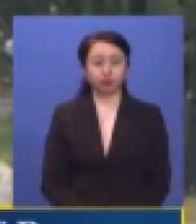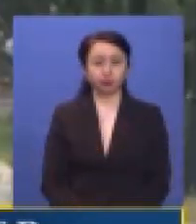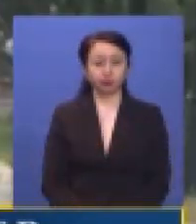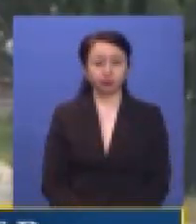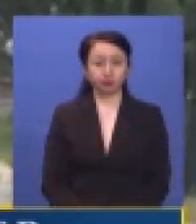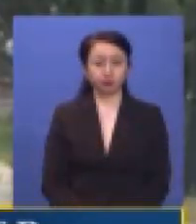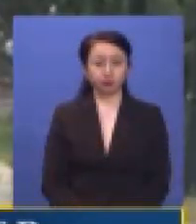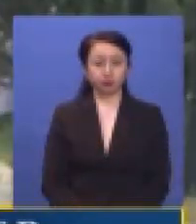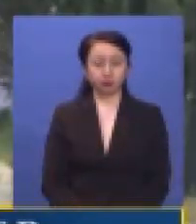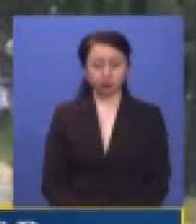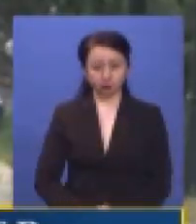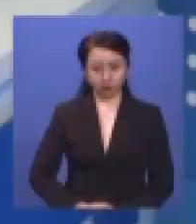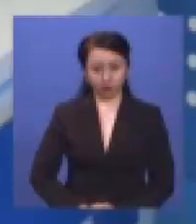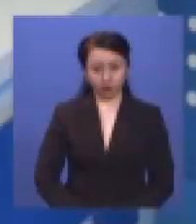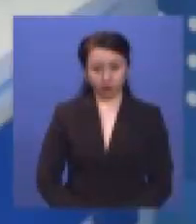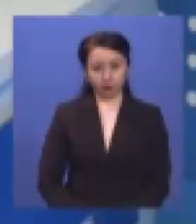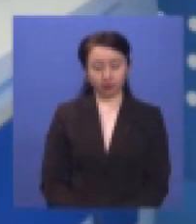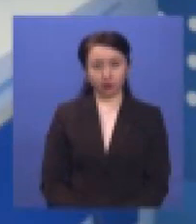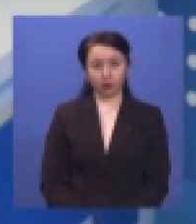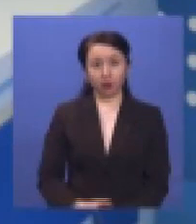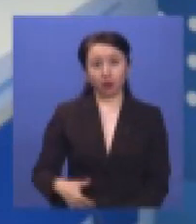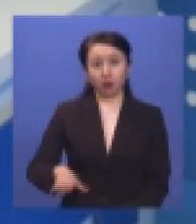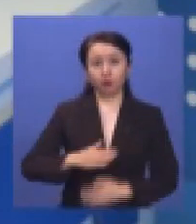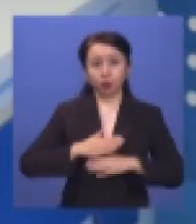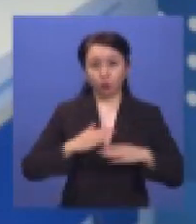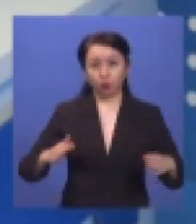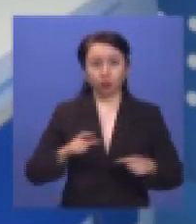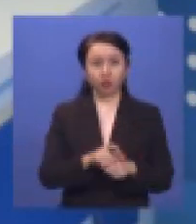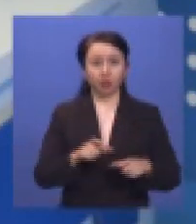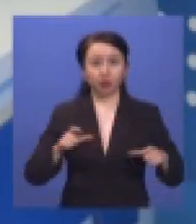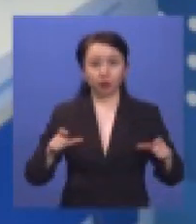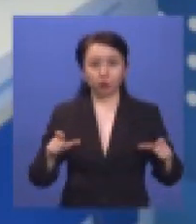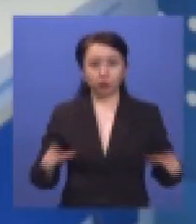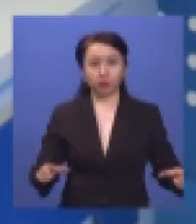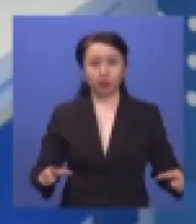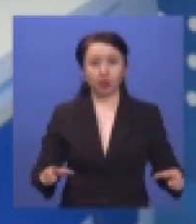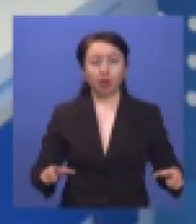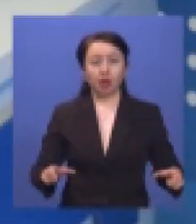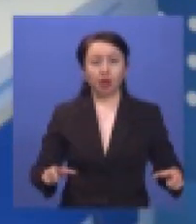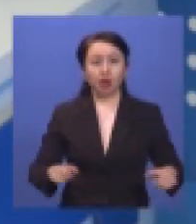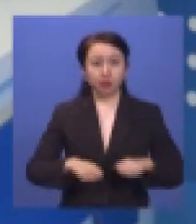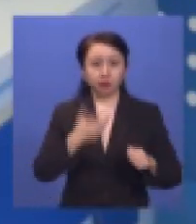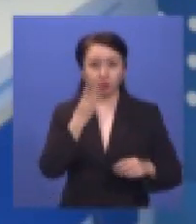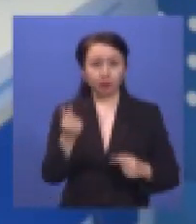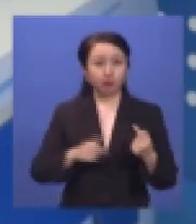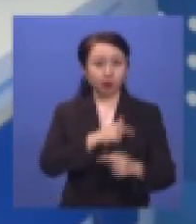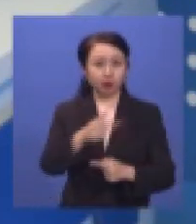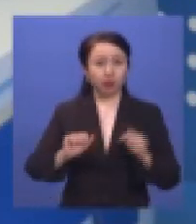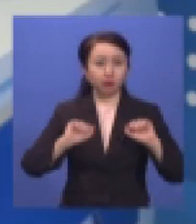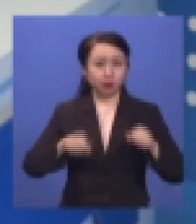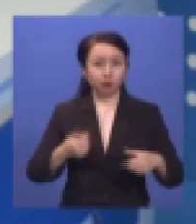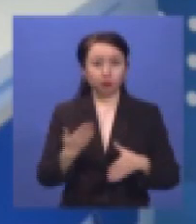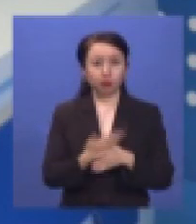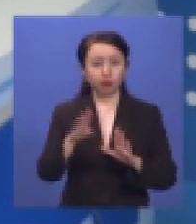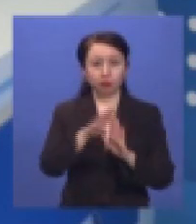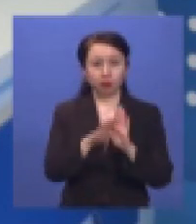Райнбек Бегужаев, служба новостей. Все больше североказахстанцев раскрывают свои предпринимательские способности благодаря участию в